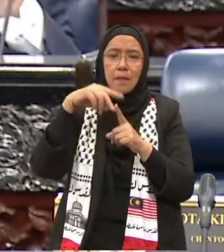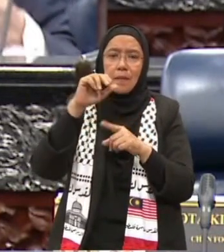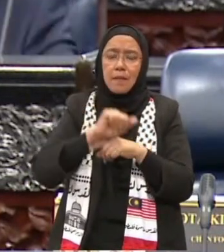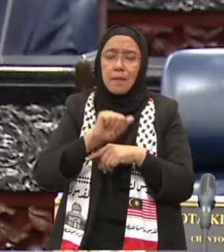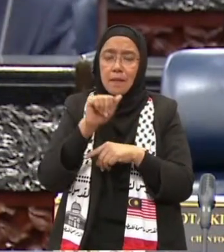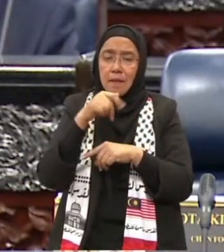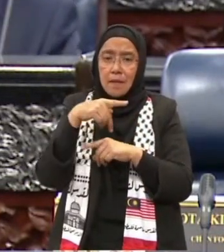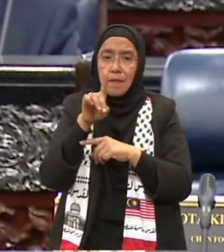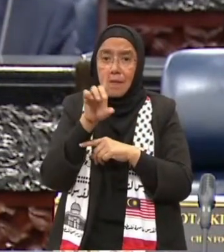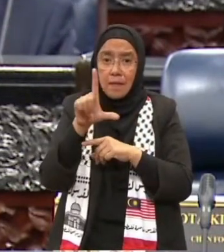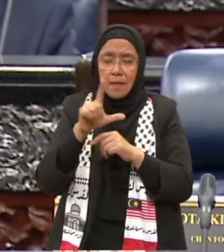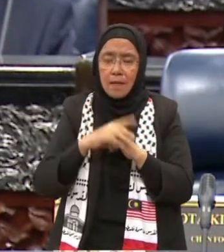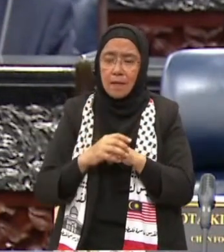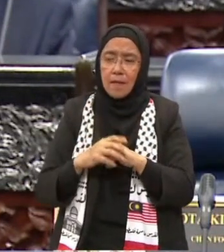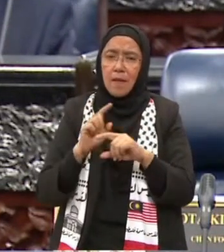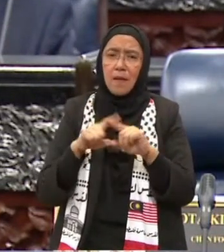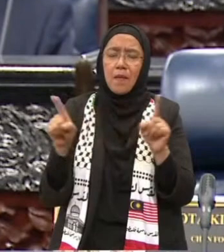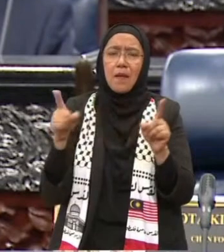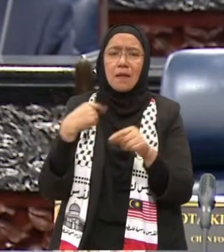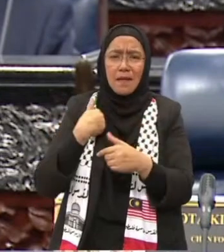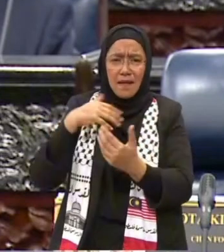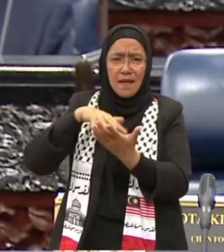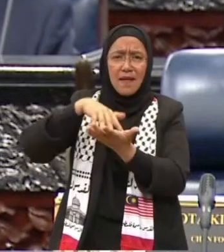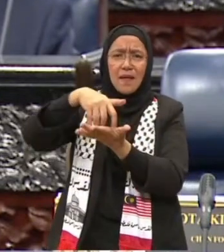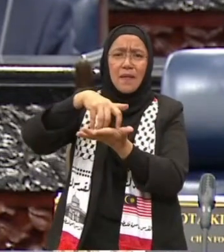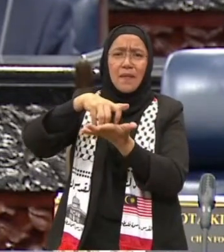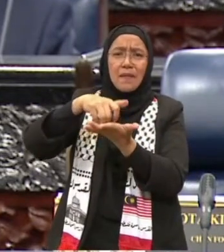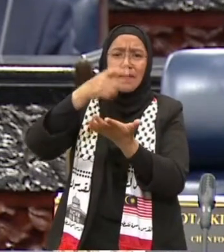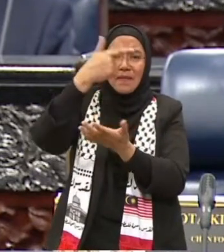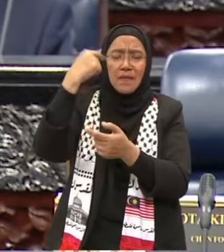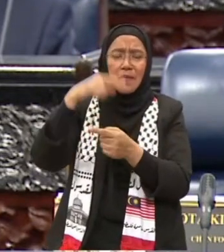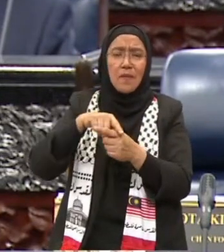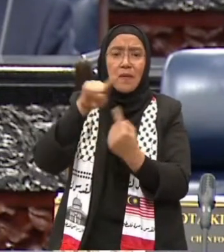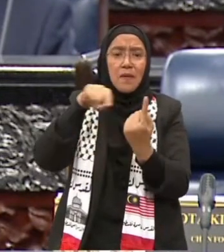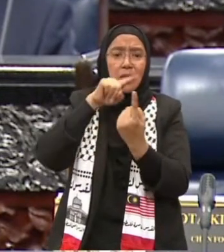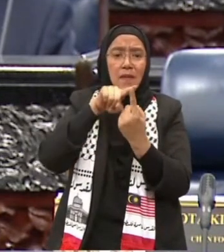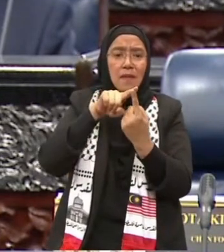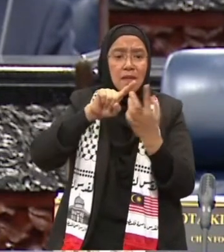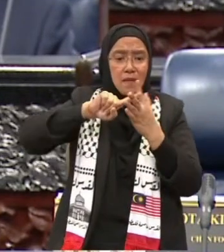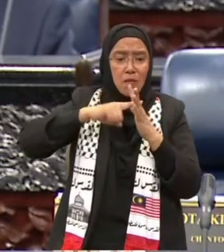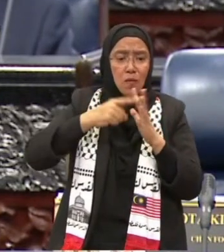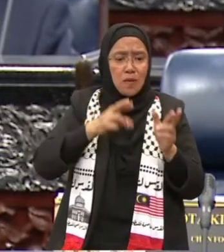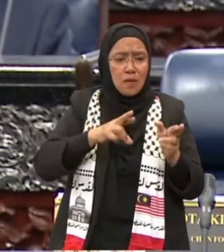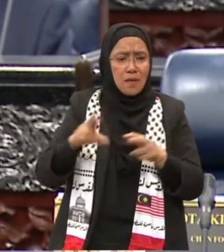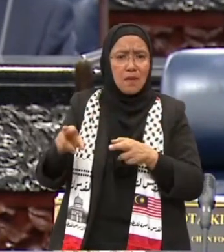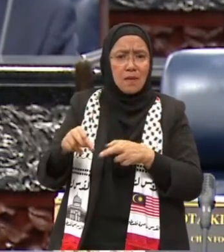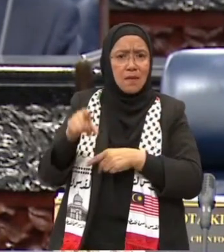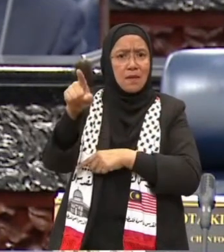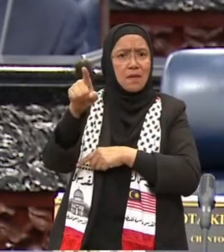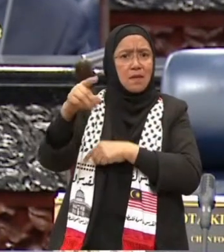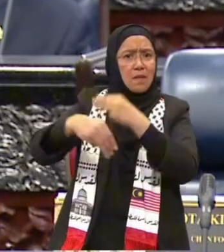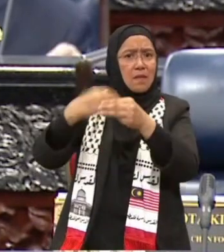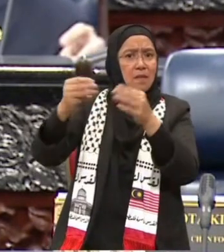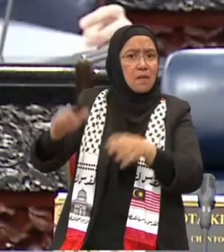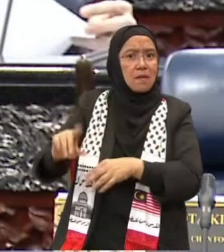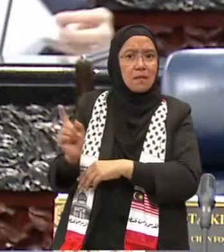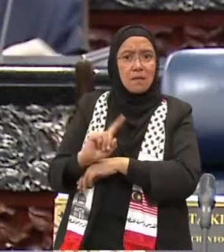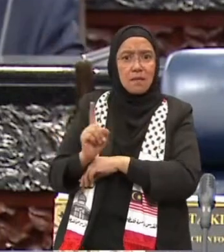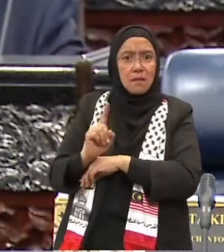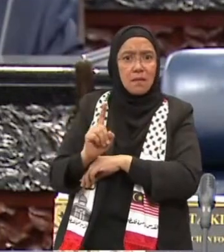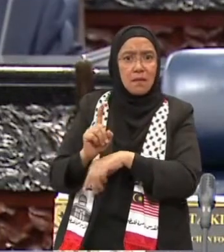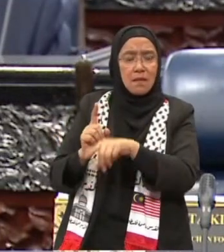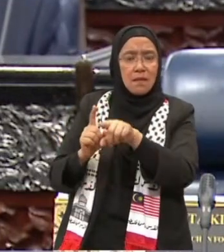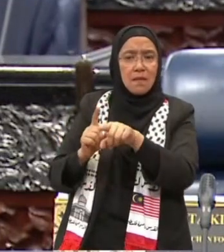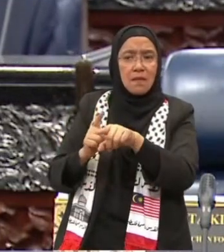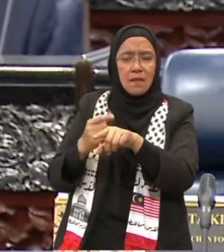itu memulakan kebenaran merancang itu, mereka bukanlah pemaju sebenarnya. Maka sebab itu apa yang dilaksanakan ketika